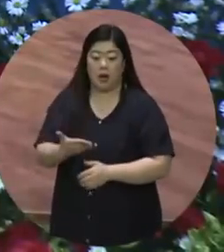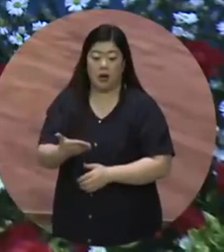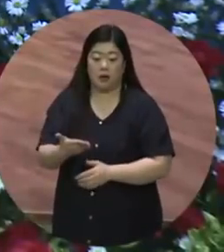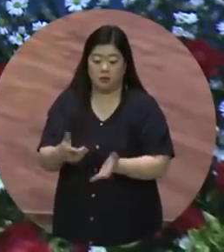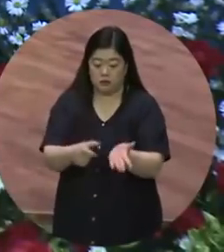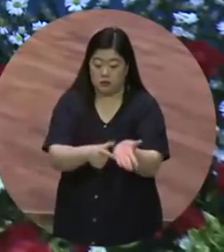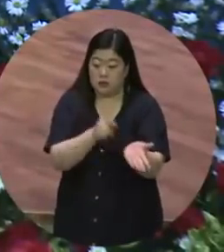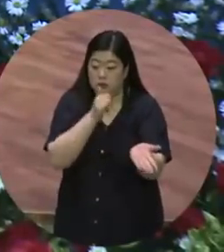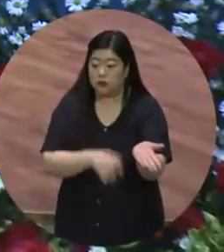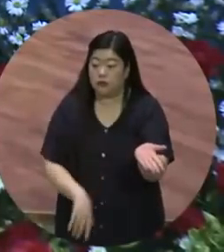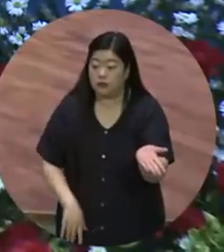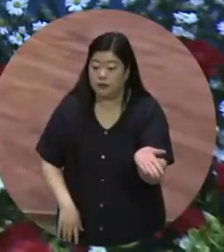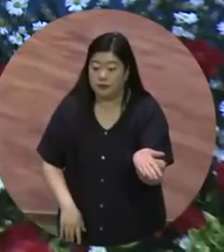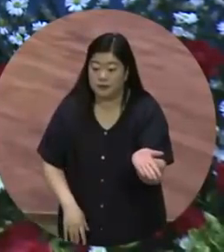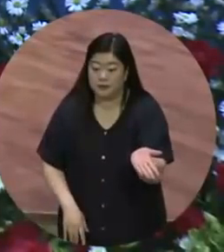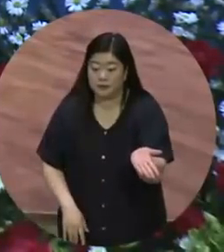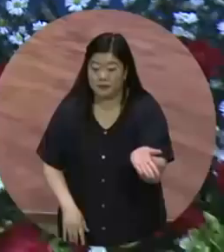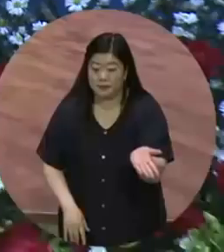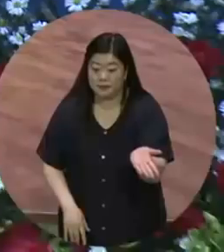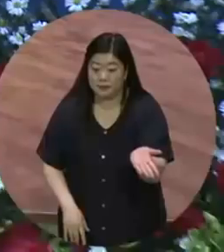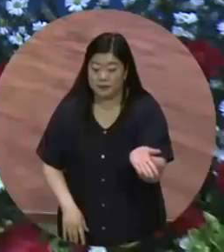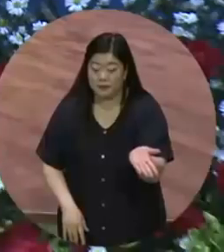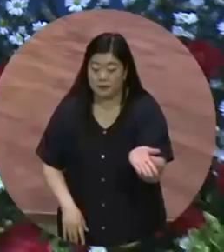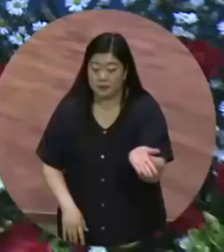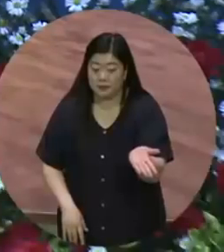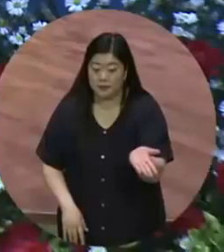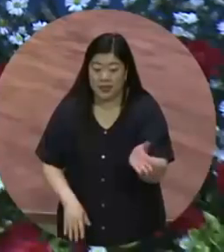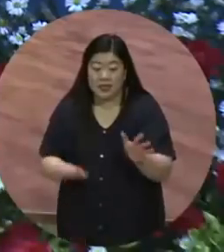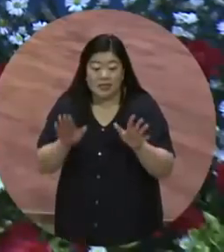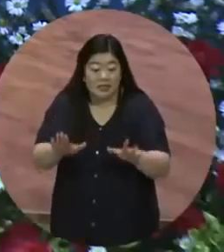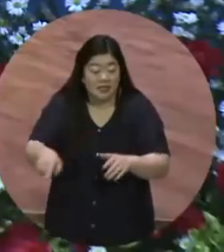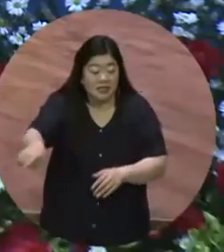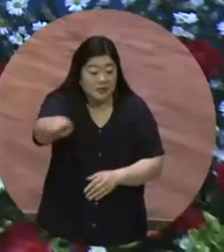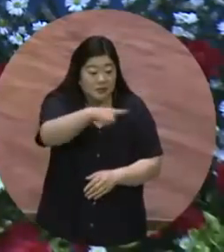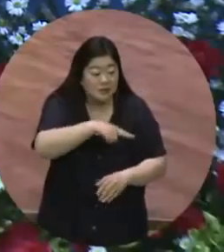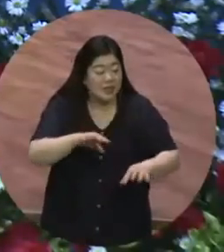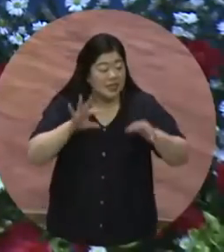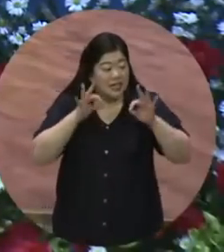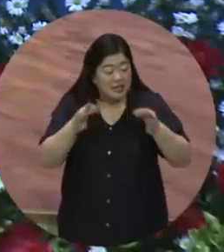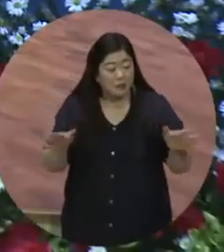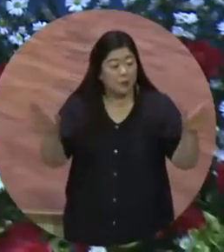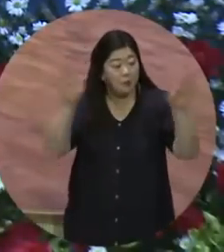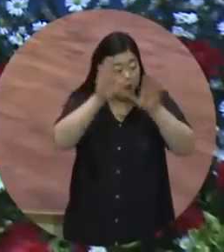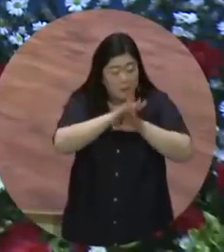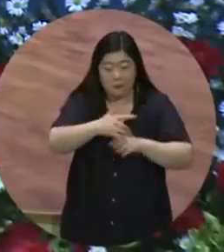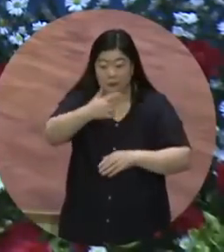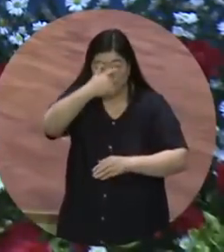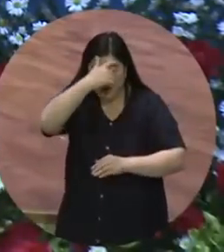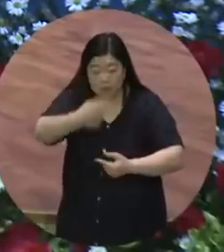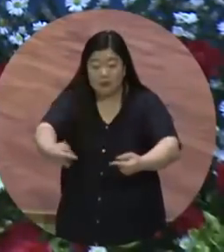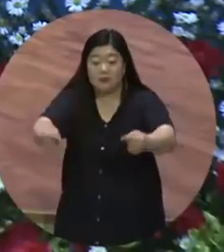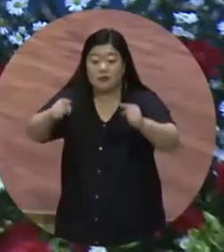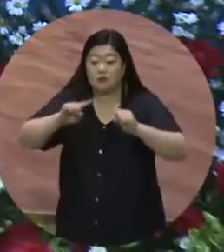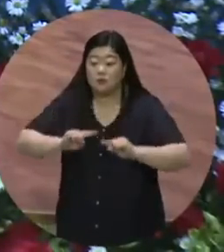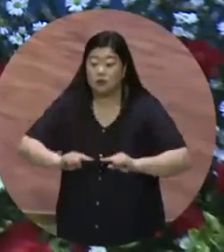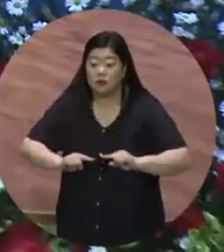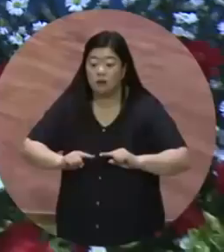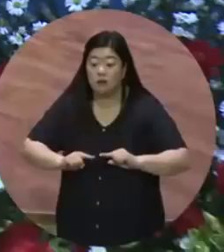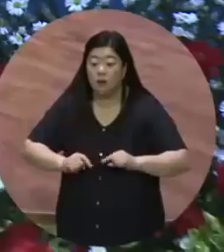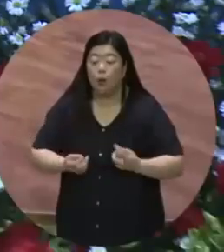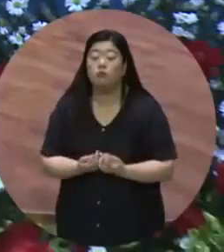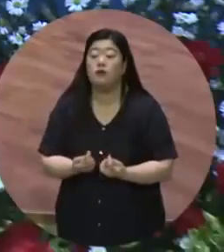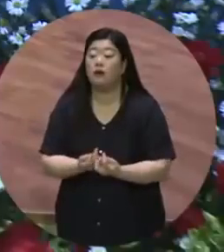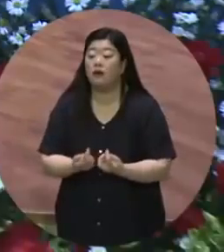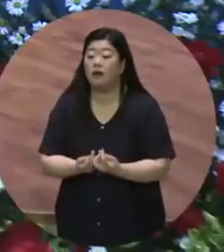저와 여러분은요, 지금 이 자리에 오게 된, 이 교회에 오게 된 것은요, 하나님의 전적